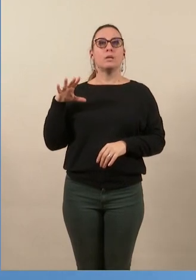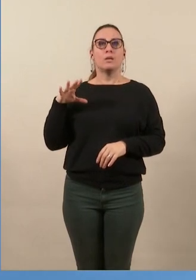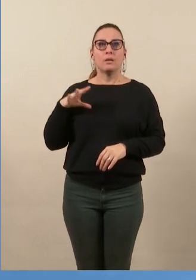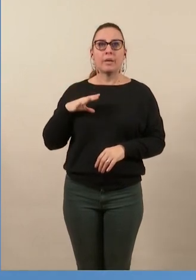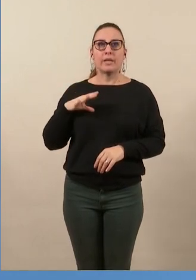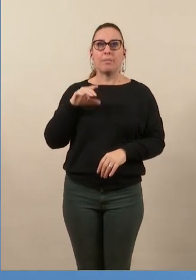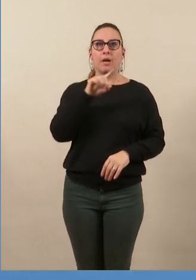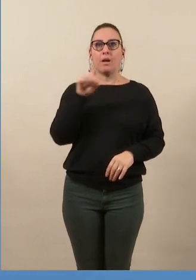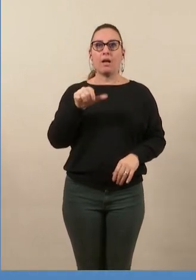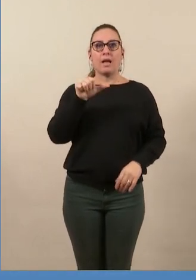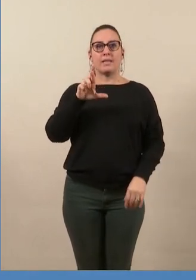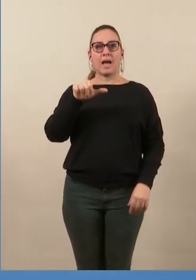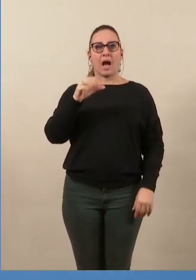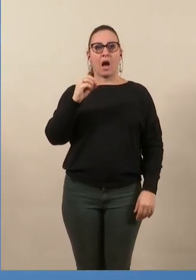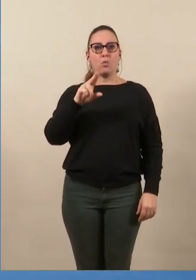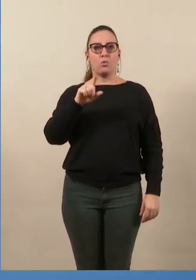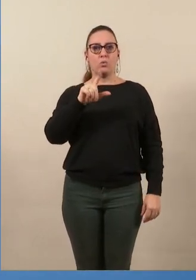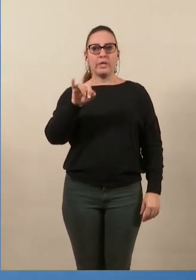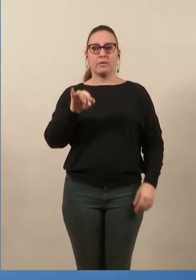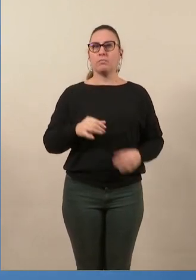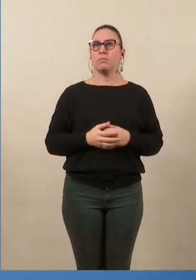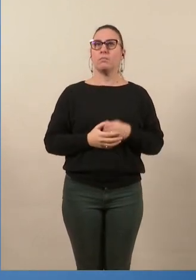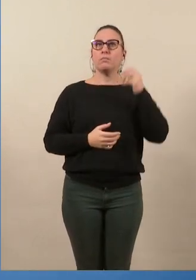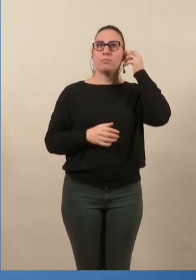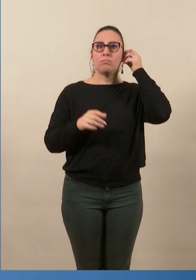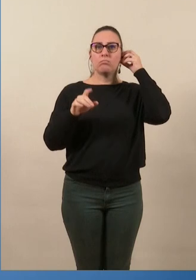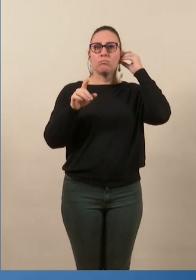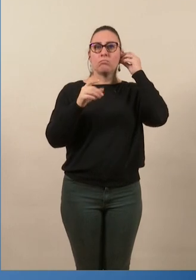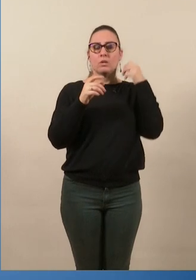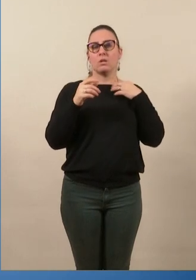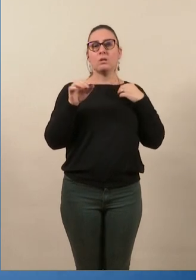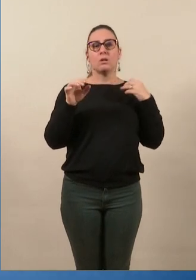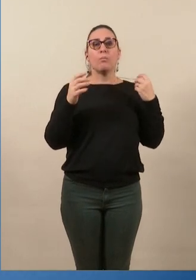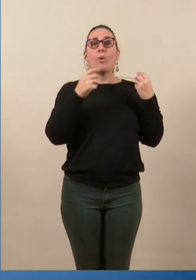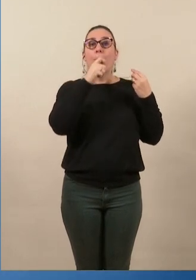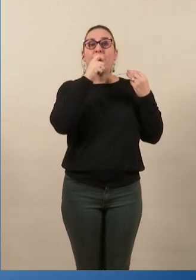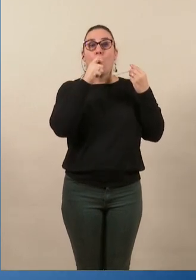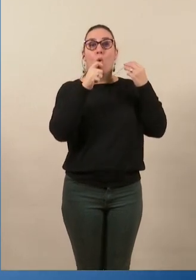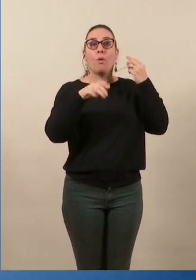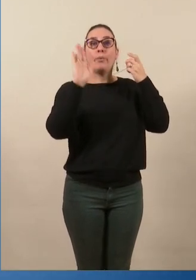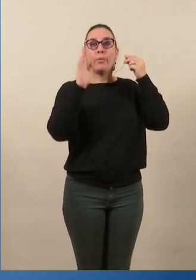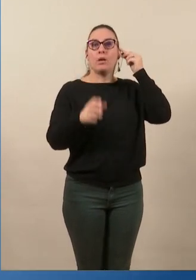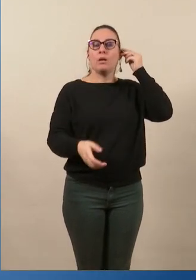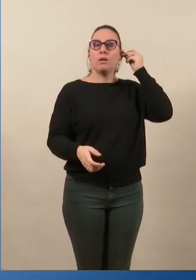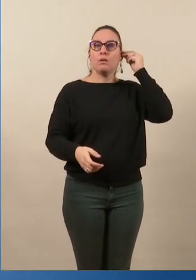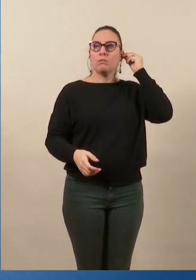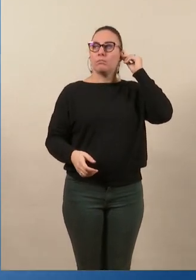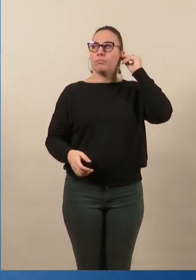madame qui va présenter son rapport si vous pouvez demander le micro mais voouis toc